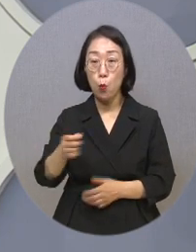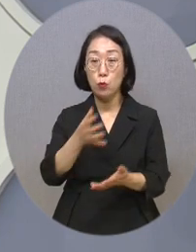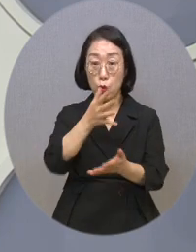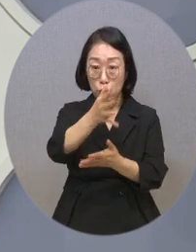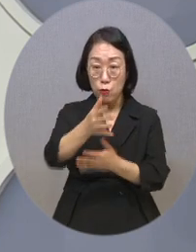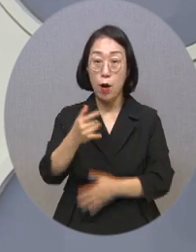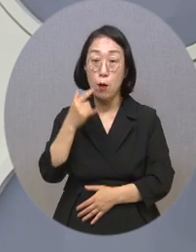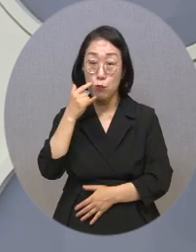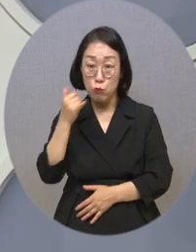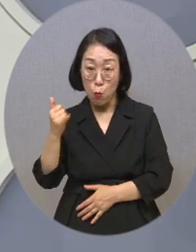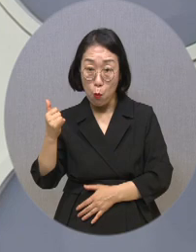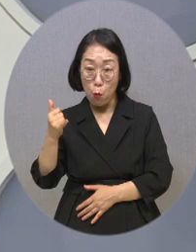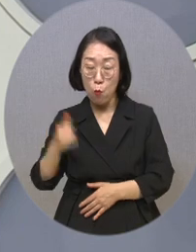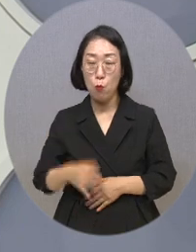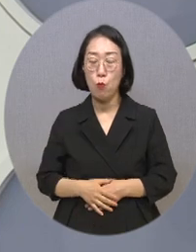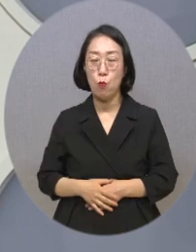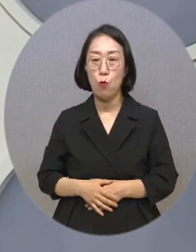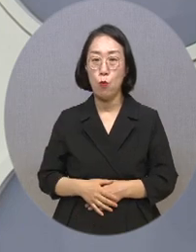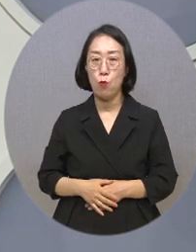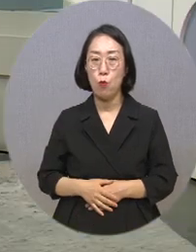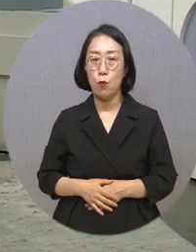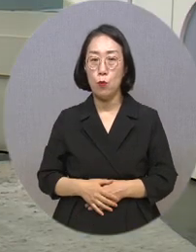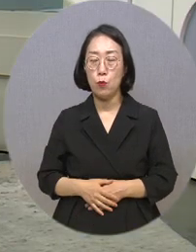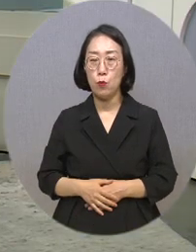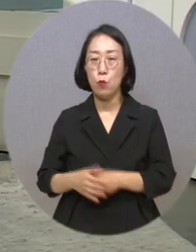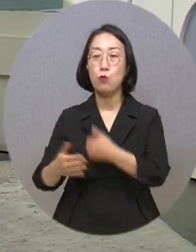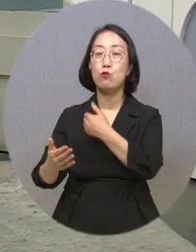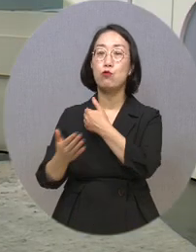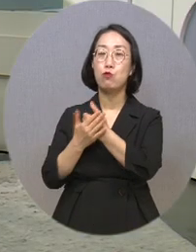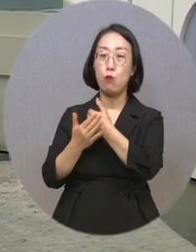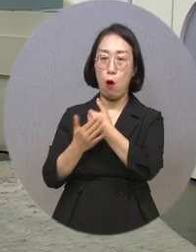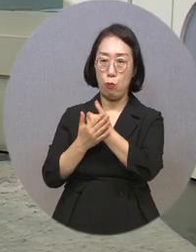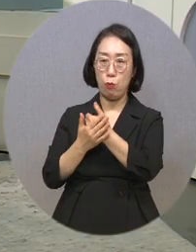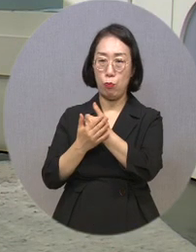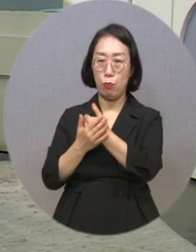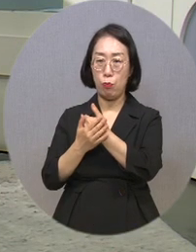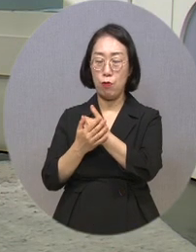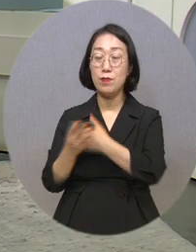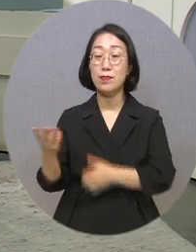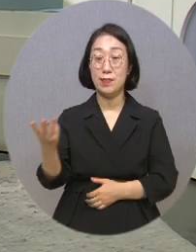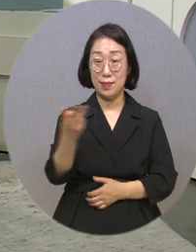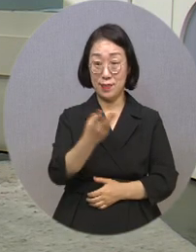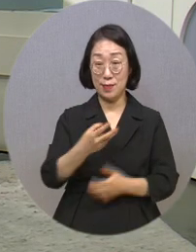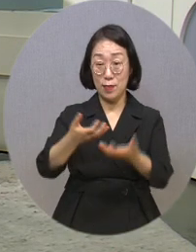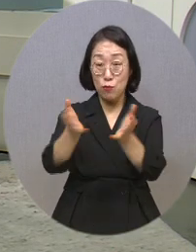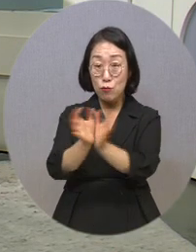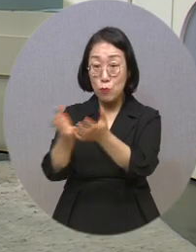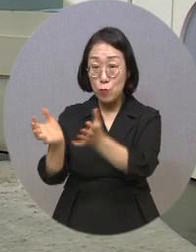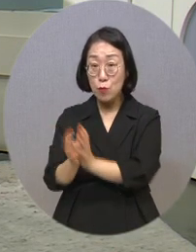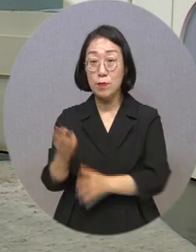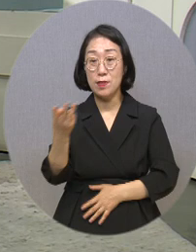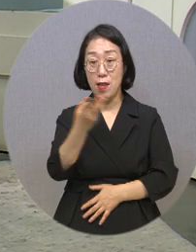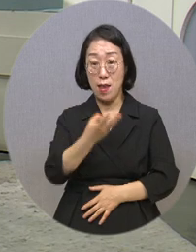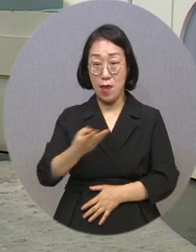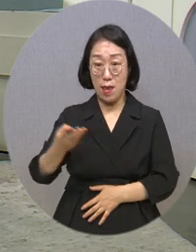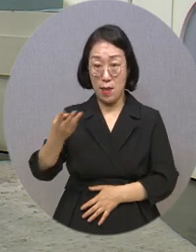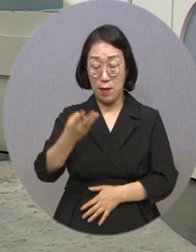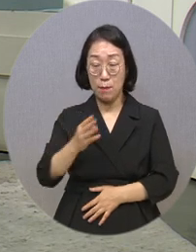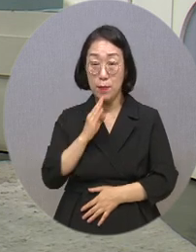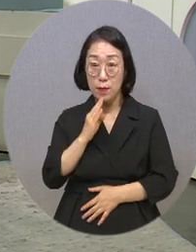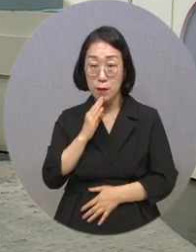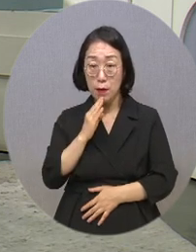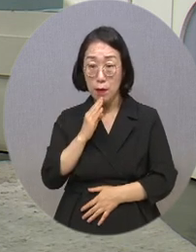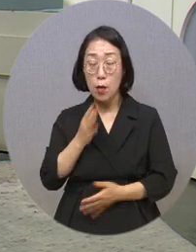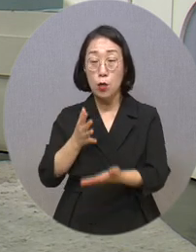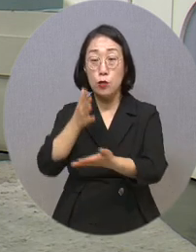부모들 또 한 그룹은 전문가 그룹, 한 그룹은 후원인데 전문가 그룹도 이게 자폐성 장애